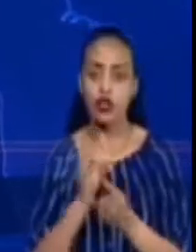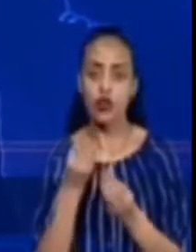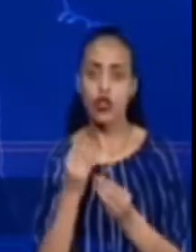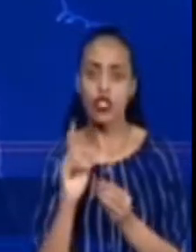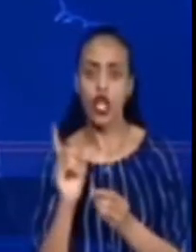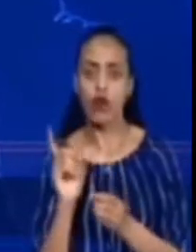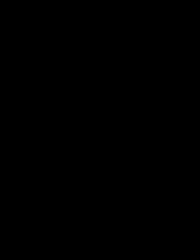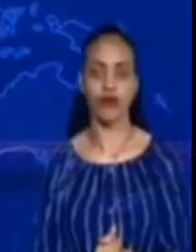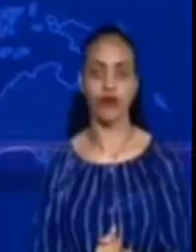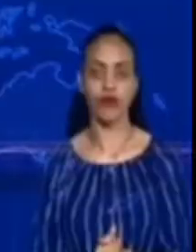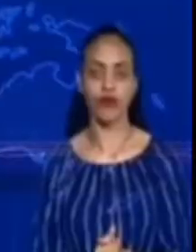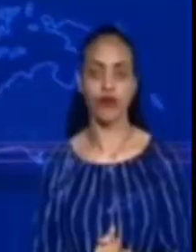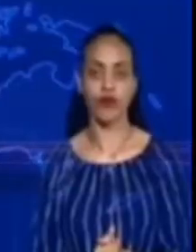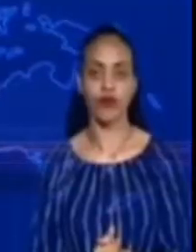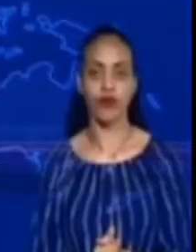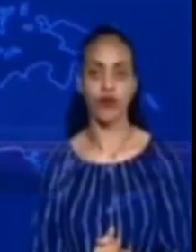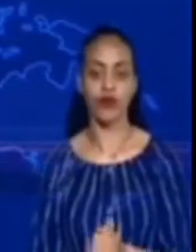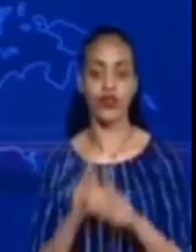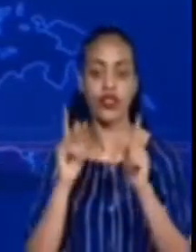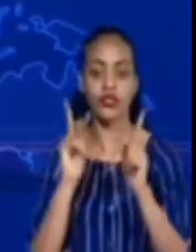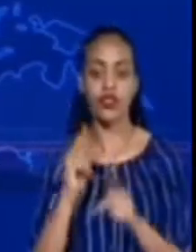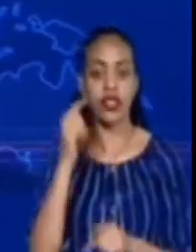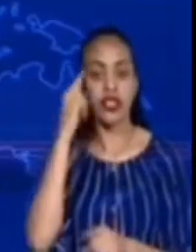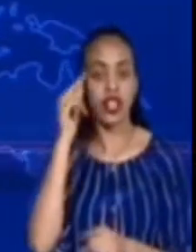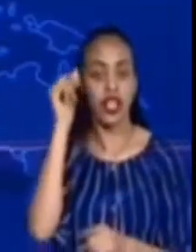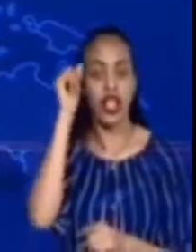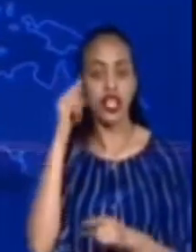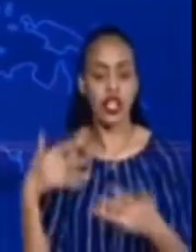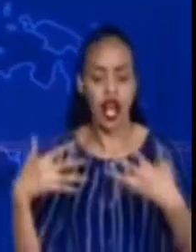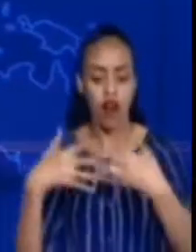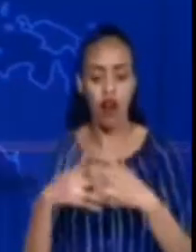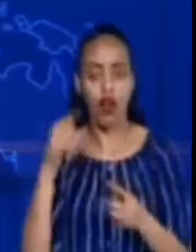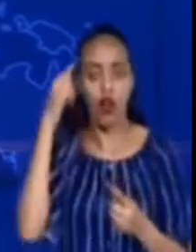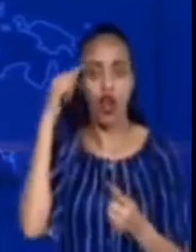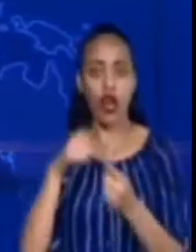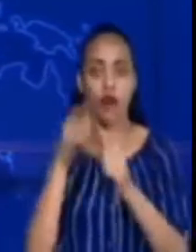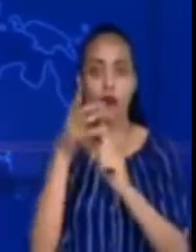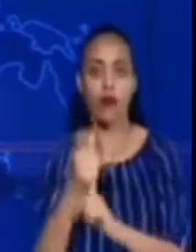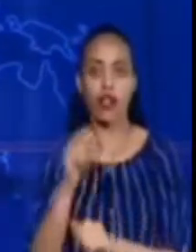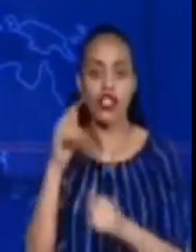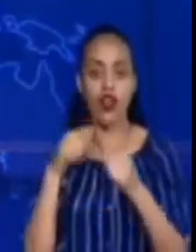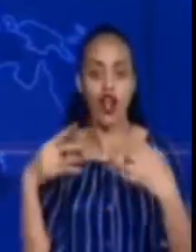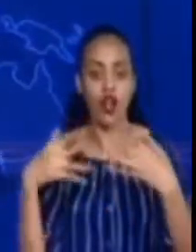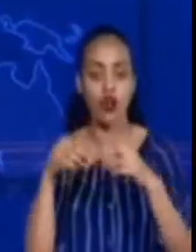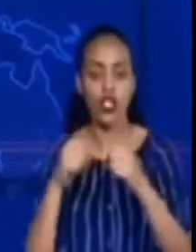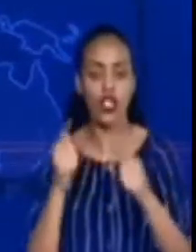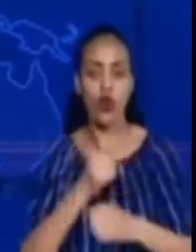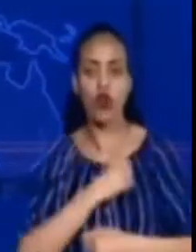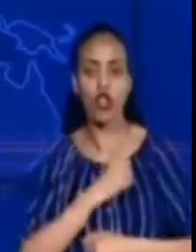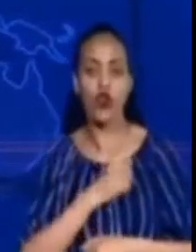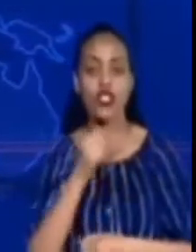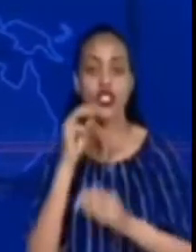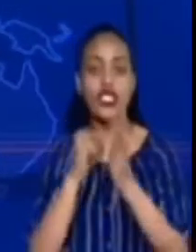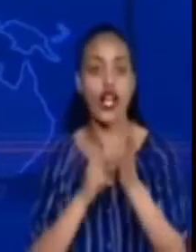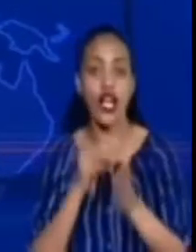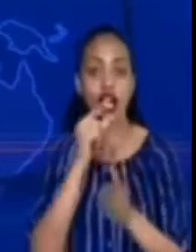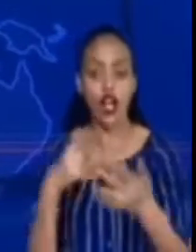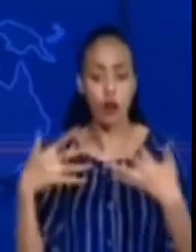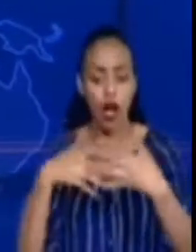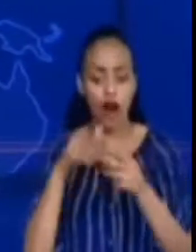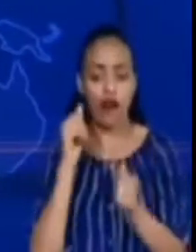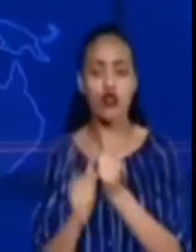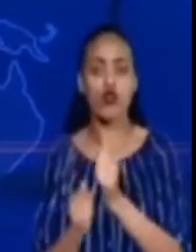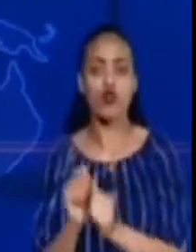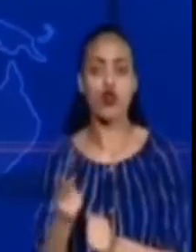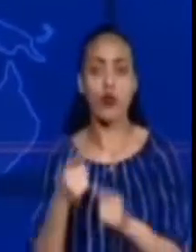አለ ስለዚህ መስጂድ ማሰራት አይችልም ተብሎ ሙስሊሙ ሲሰደዱ ለዛ አፍ ስለሆነ ሐቁን